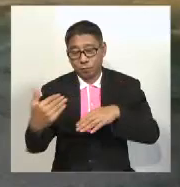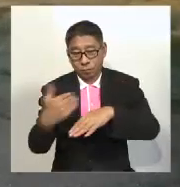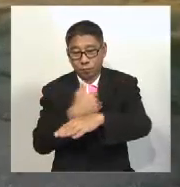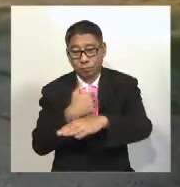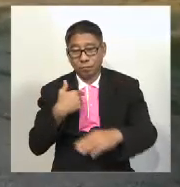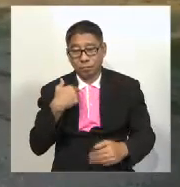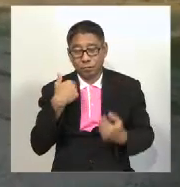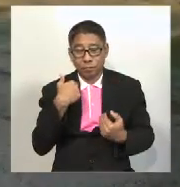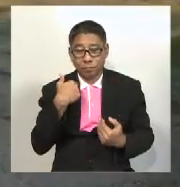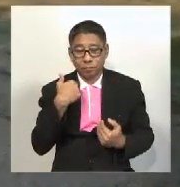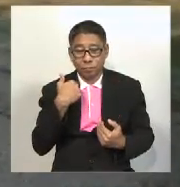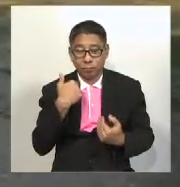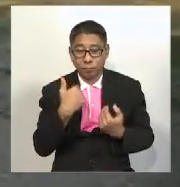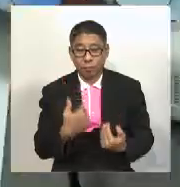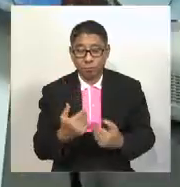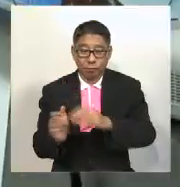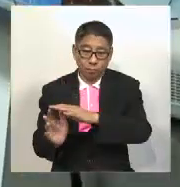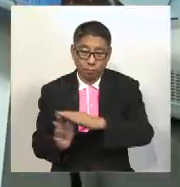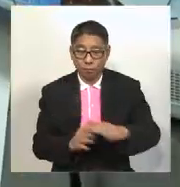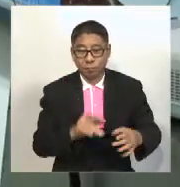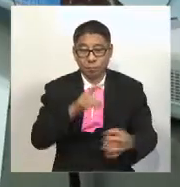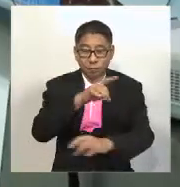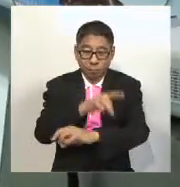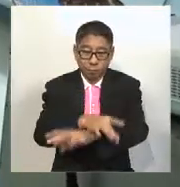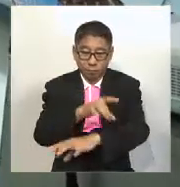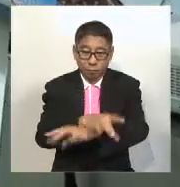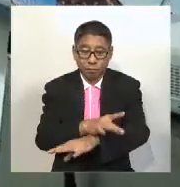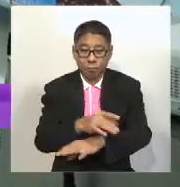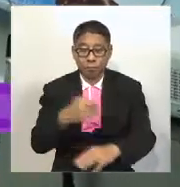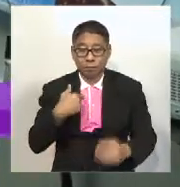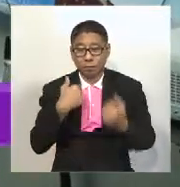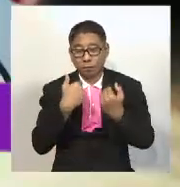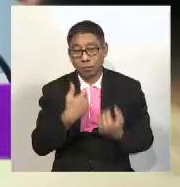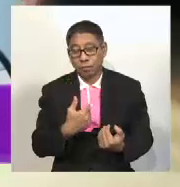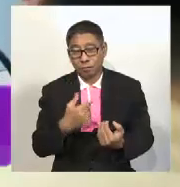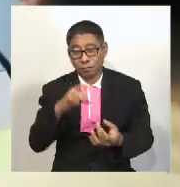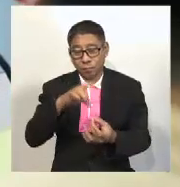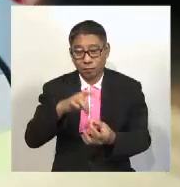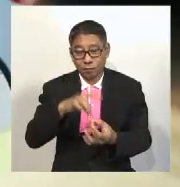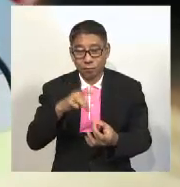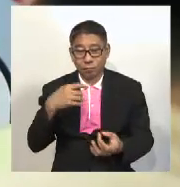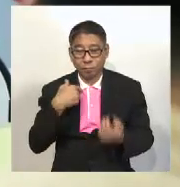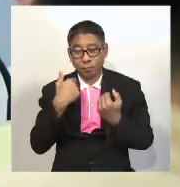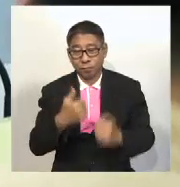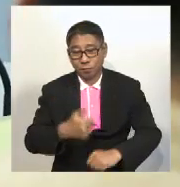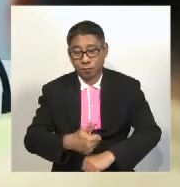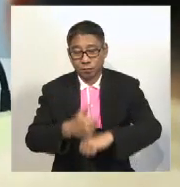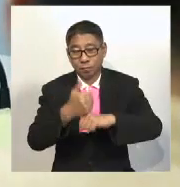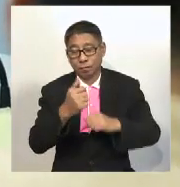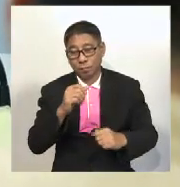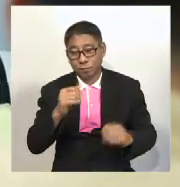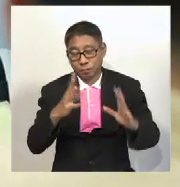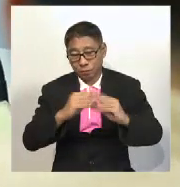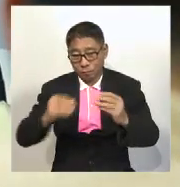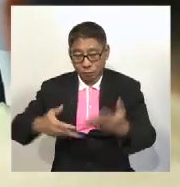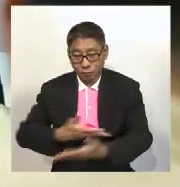ครับปิดท้ายที่สุโขทัยนายไมตรีไตรติลานันท์ผู้ว่าราชการจังหวัดมีการประ